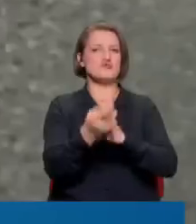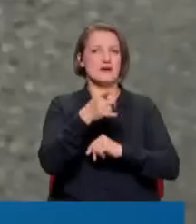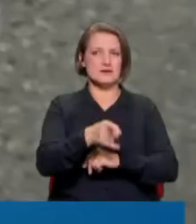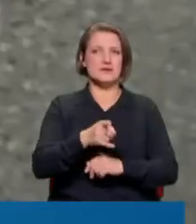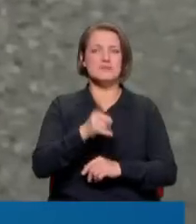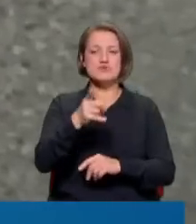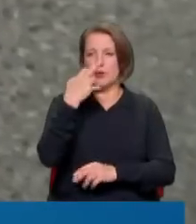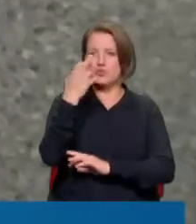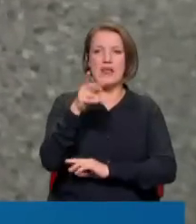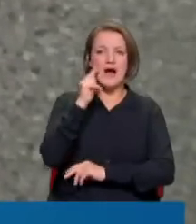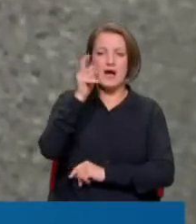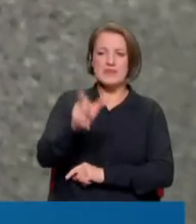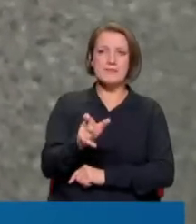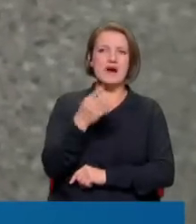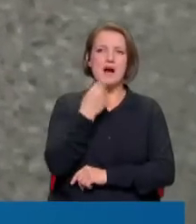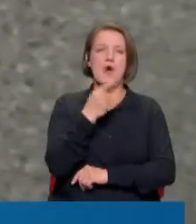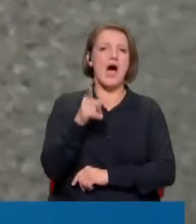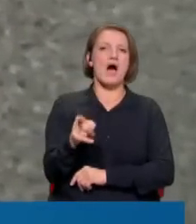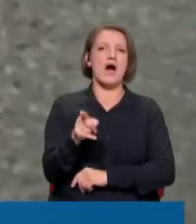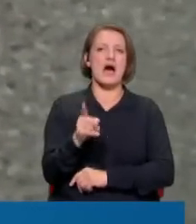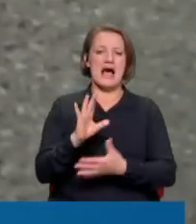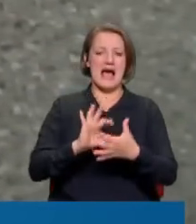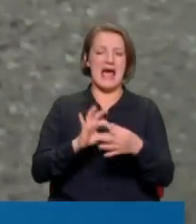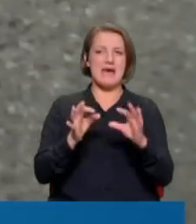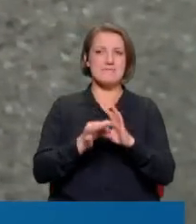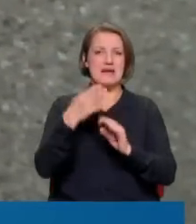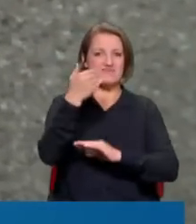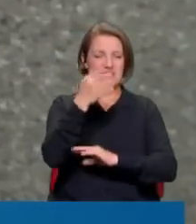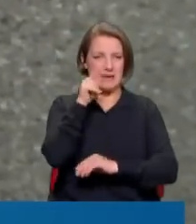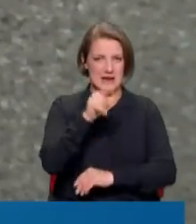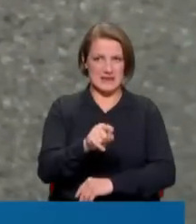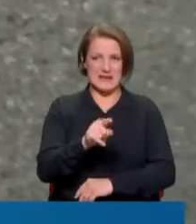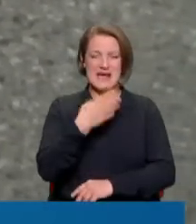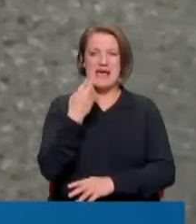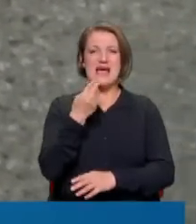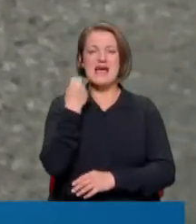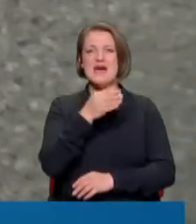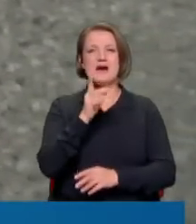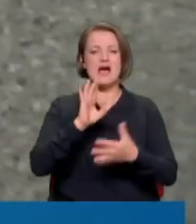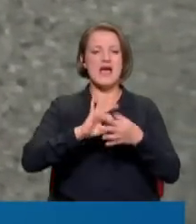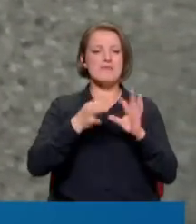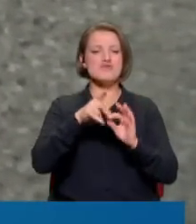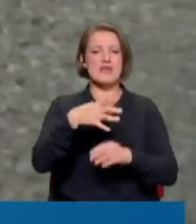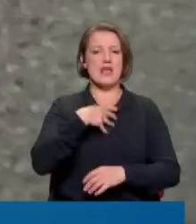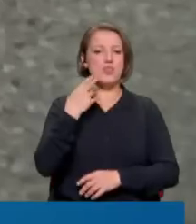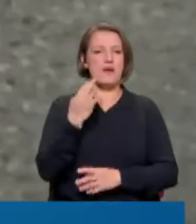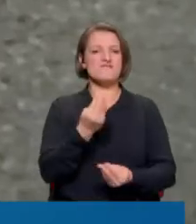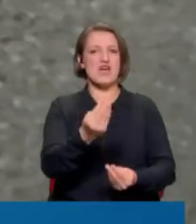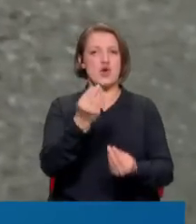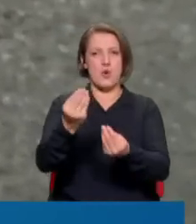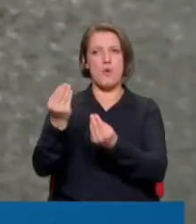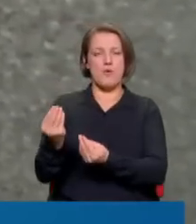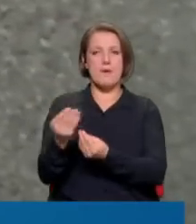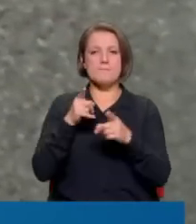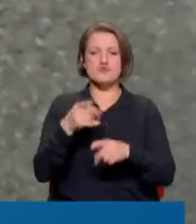çıkardı bu dolandırıcılığın adı kapura Emlak şirketleri üzerinden emlakçılara kendi numaralarını verip bir şekilde